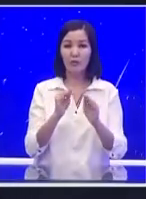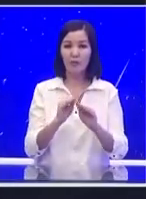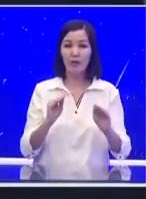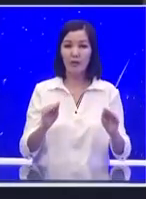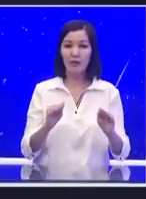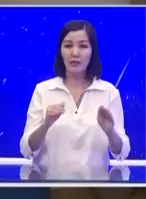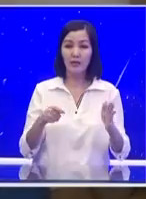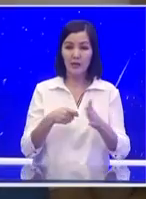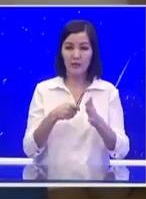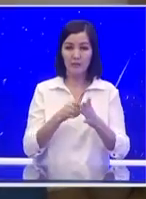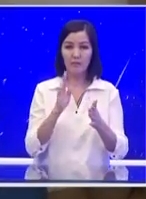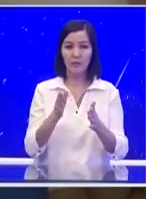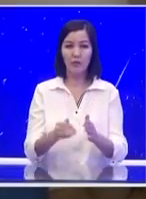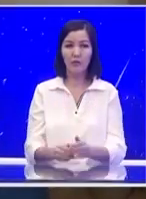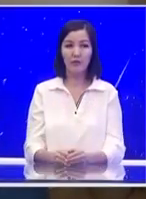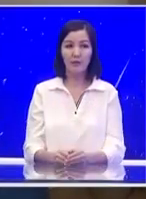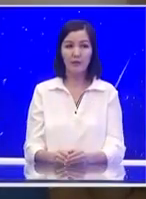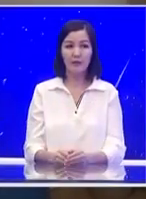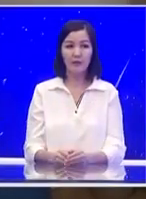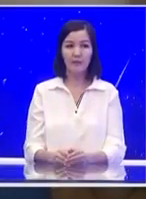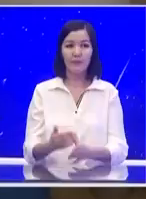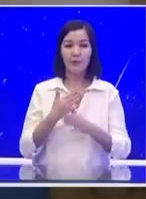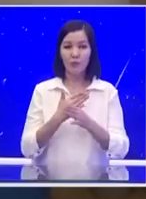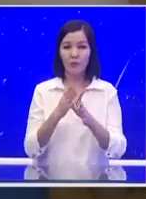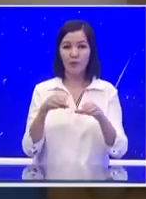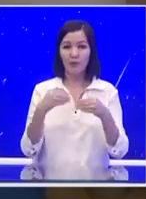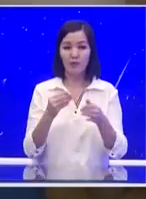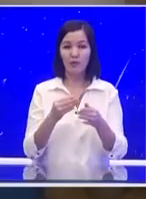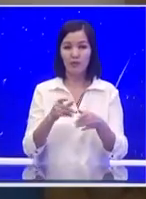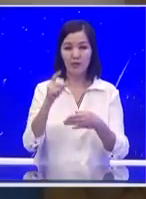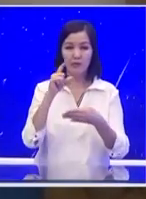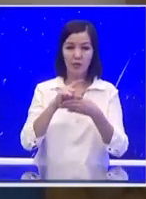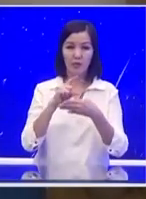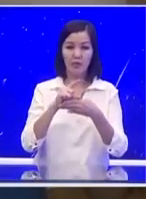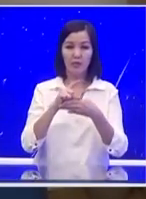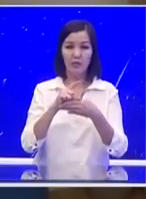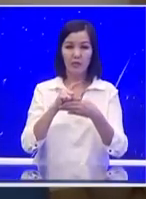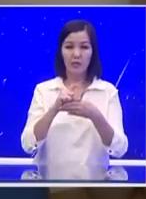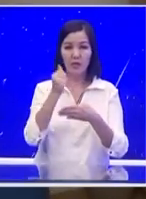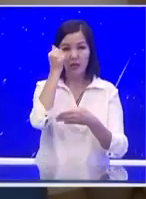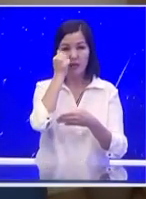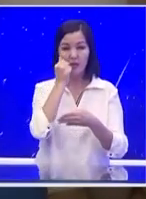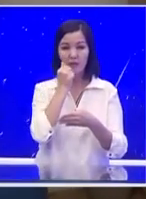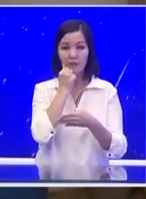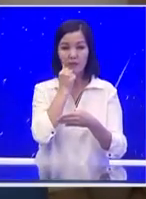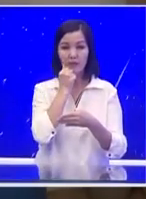деп шынын айтты. Осындай мына көмек беріп жатыр. Мешіттен бас мүфтиға рахмет.